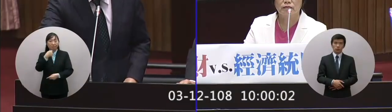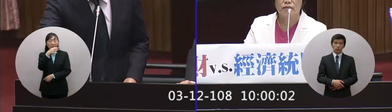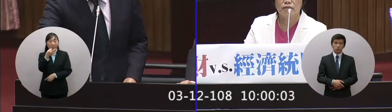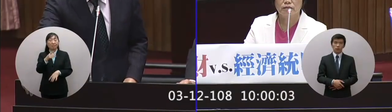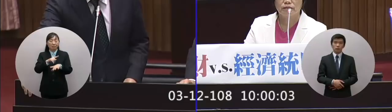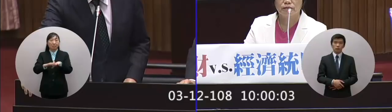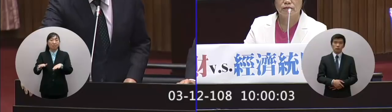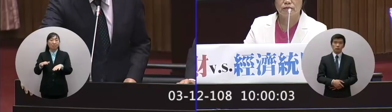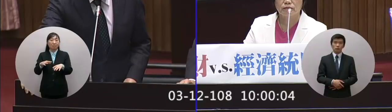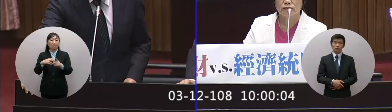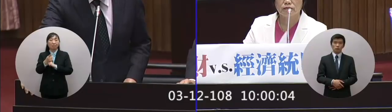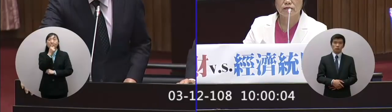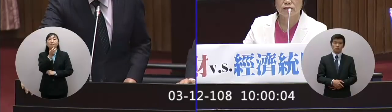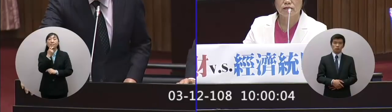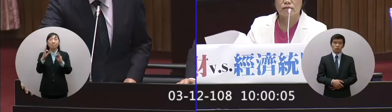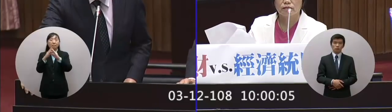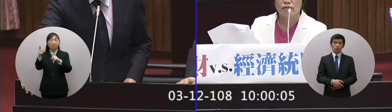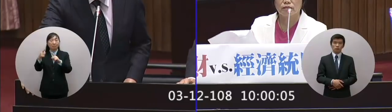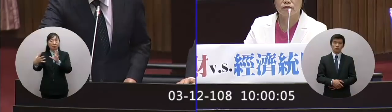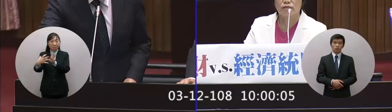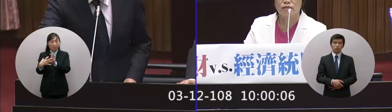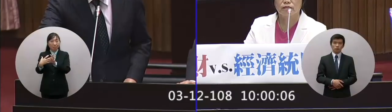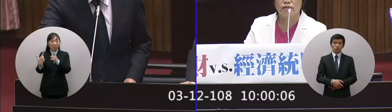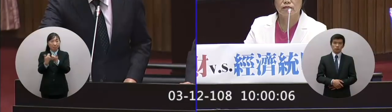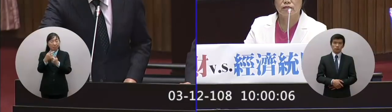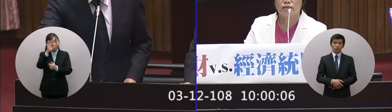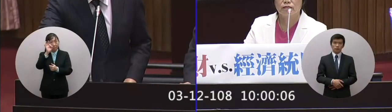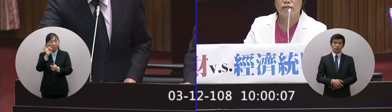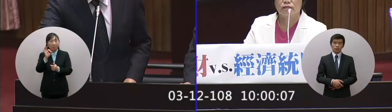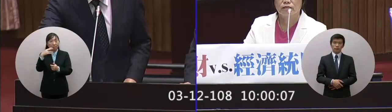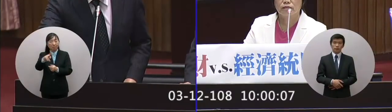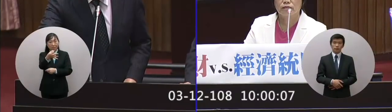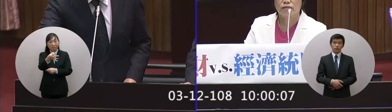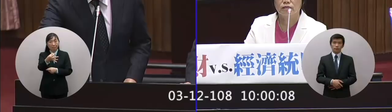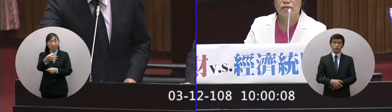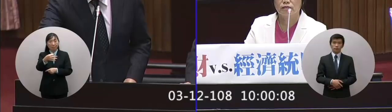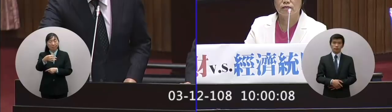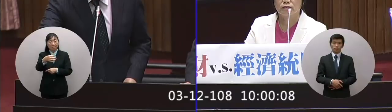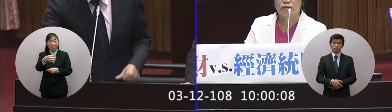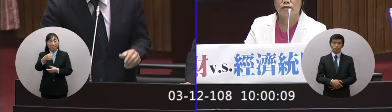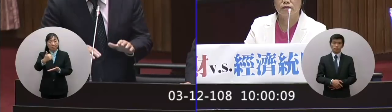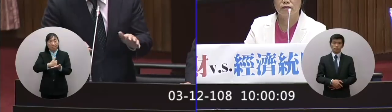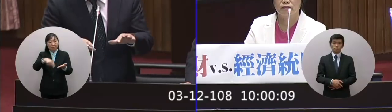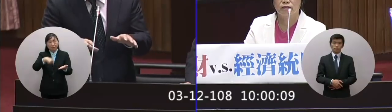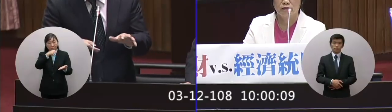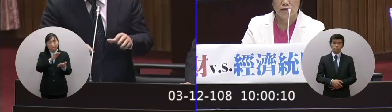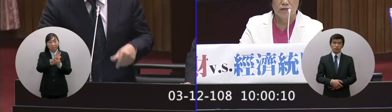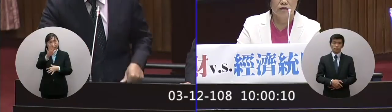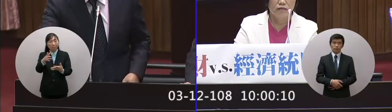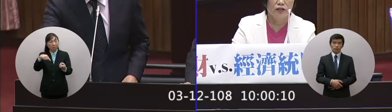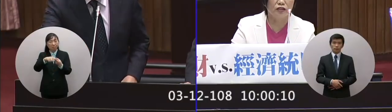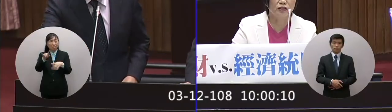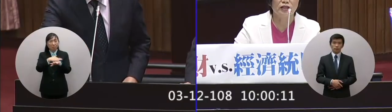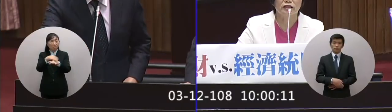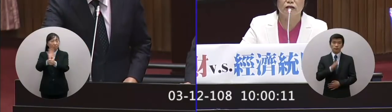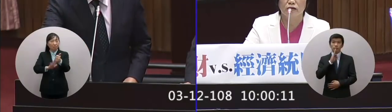的配合，来就资金进来的这个情况，来不影响这个。应该是不会大幅度的波